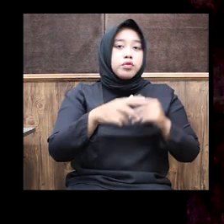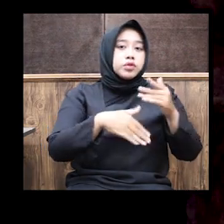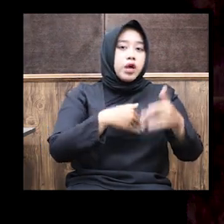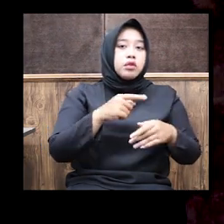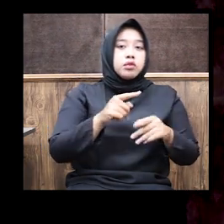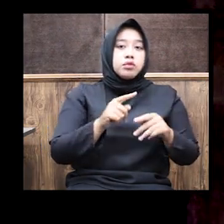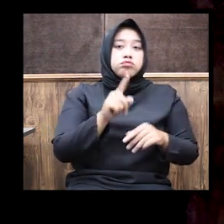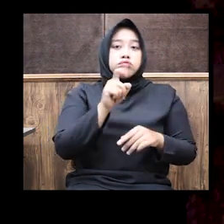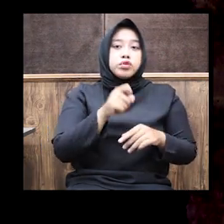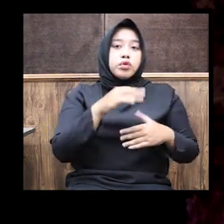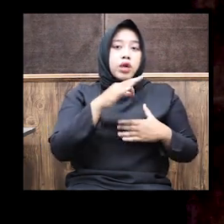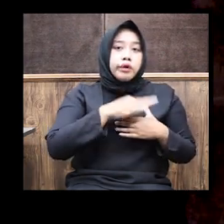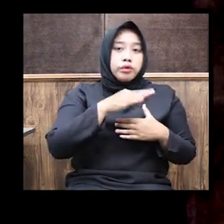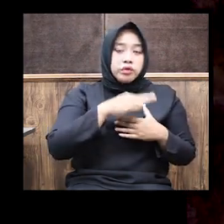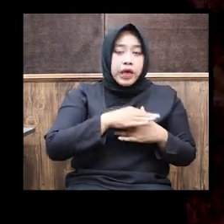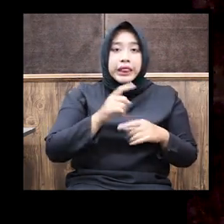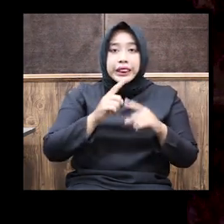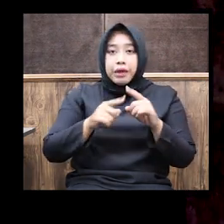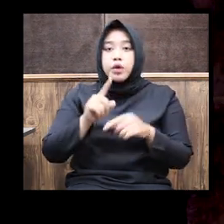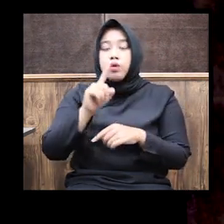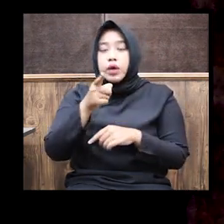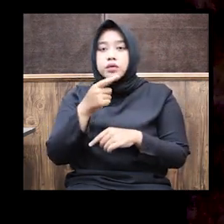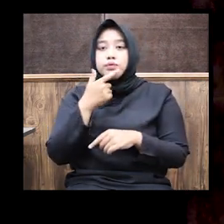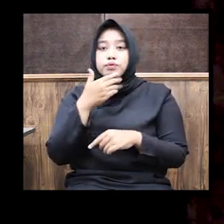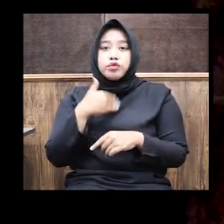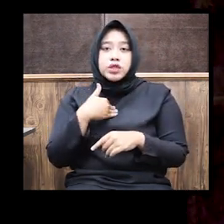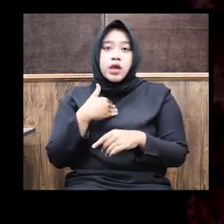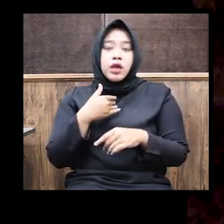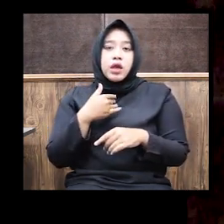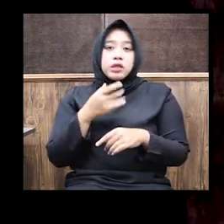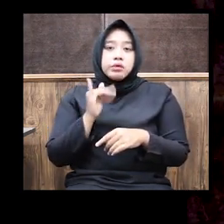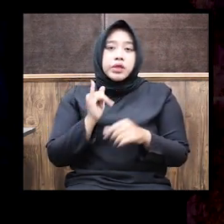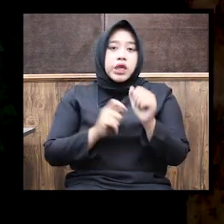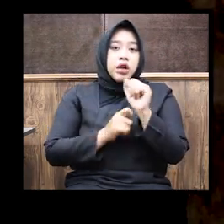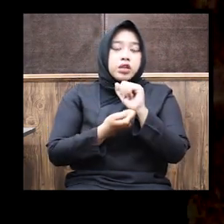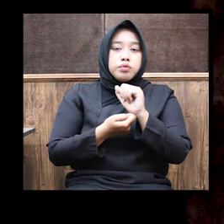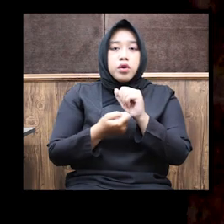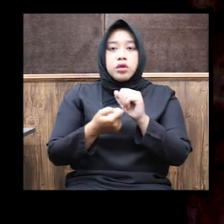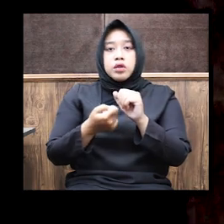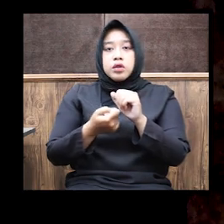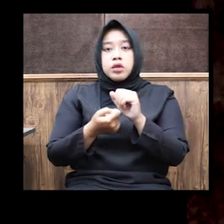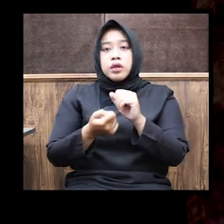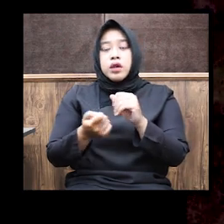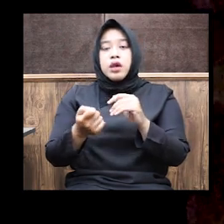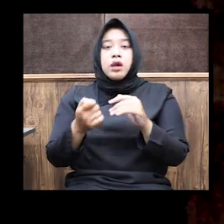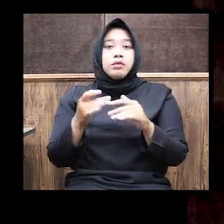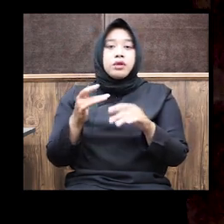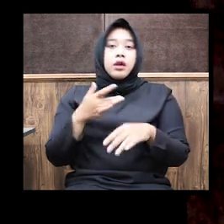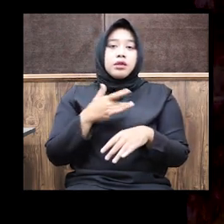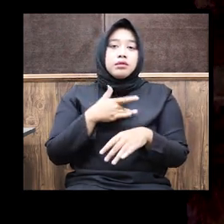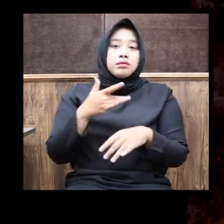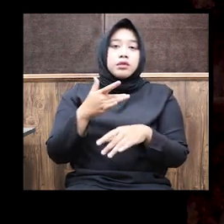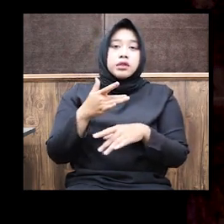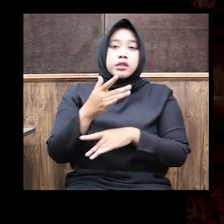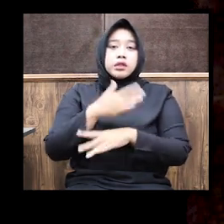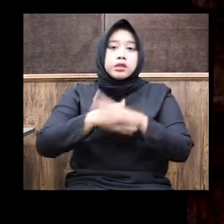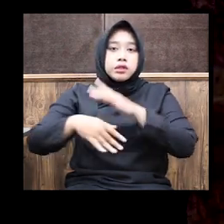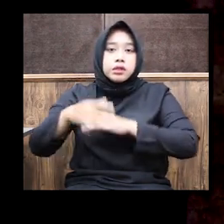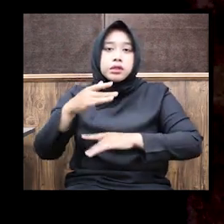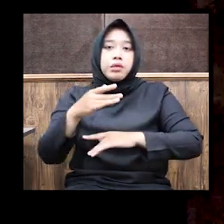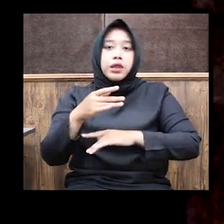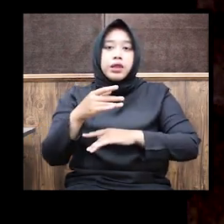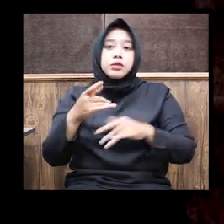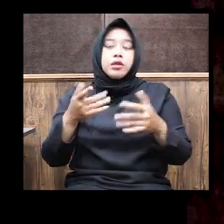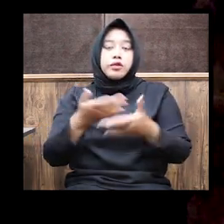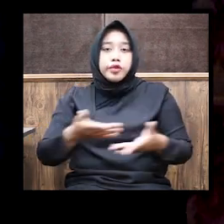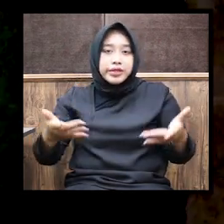harus memilikial responsibility terhadap lingkungan sekitarnya misalnya Kemudian dari penyang distabilitas sendiri ya yang